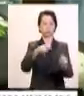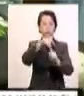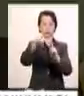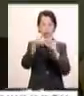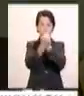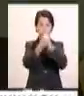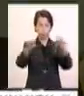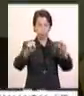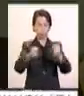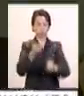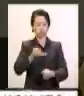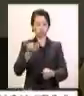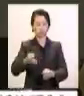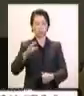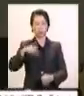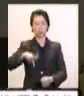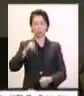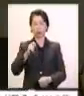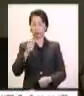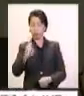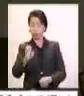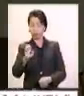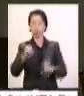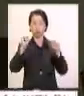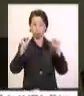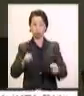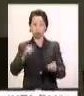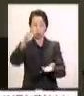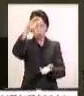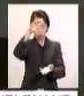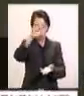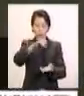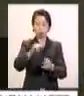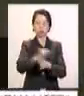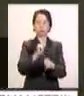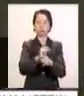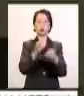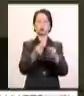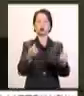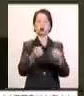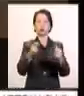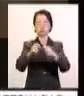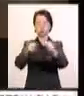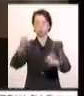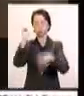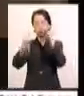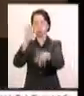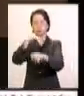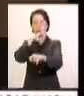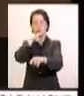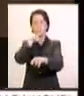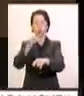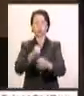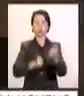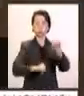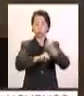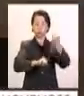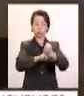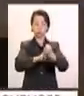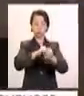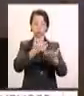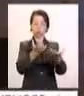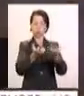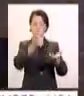Apabila siap, kemudahan WTE itu dijangka mampu mengurangkan penggunaan tanah untuk tapak pelupusan sampah di samping menyokong